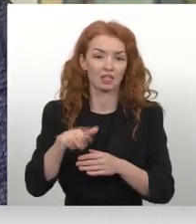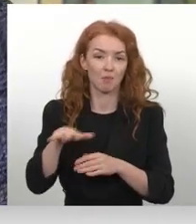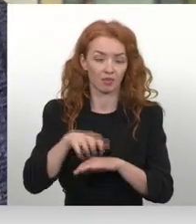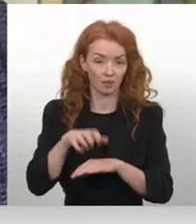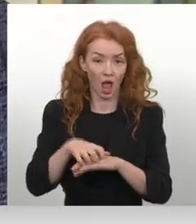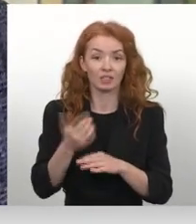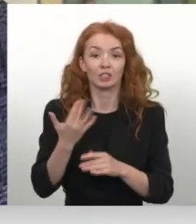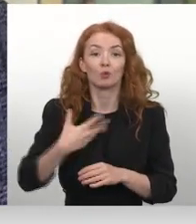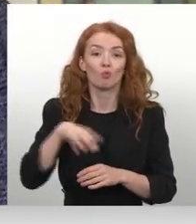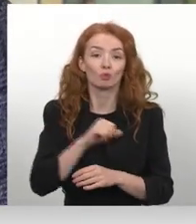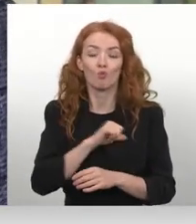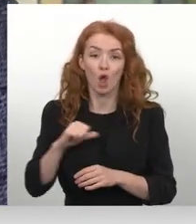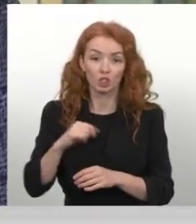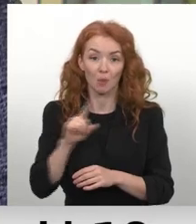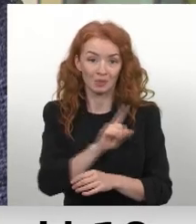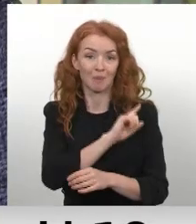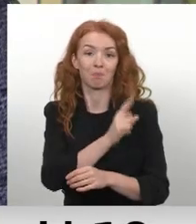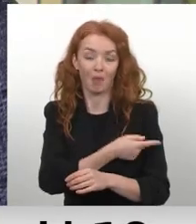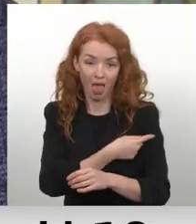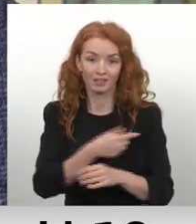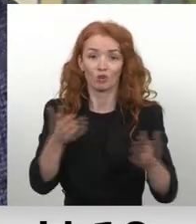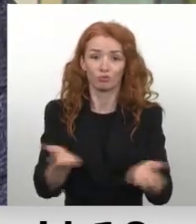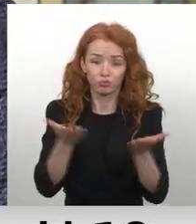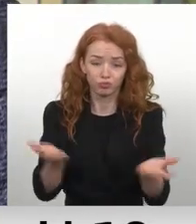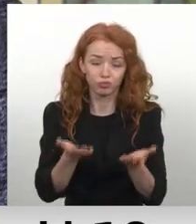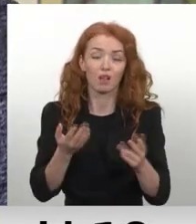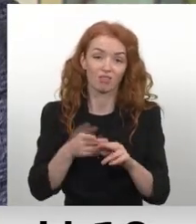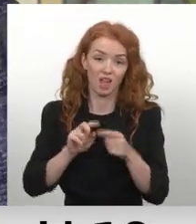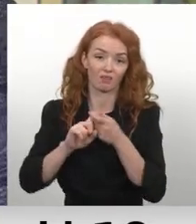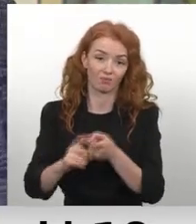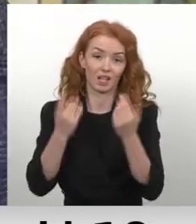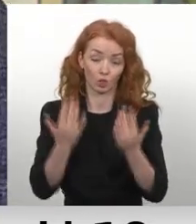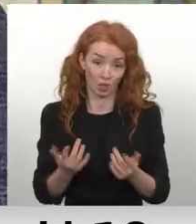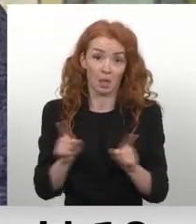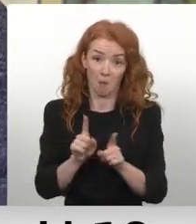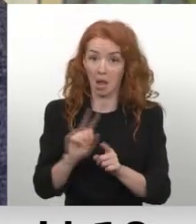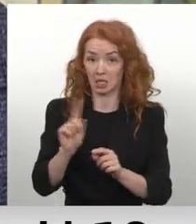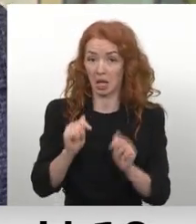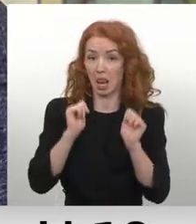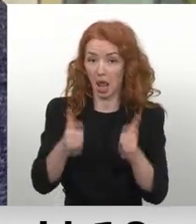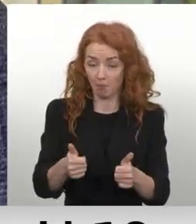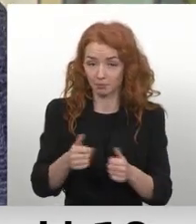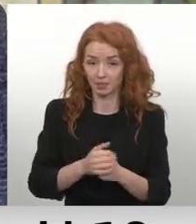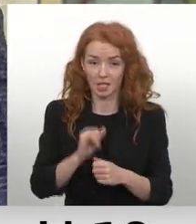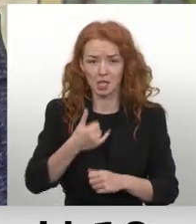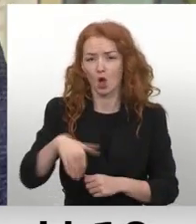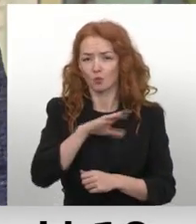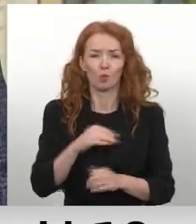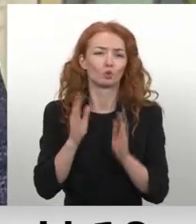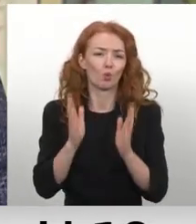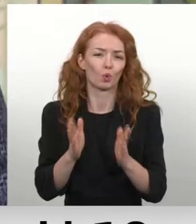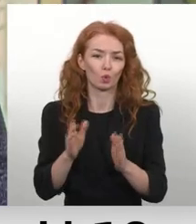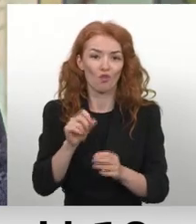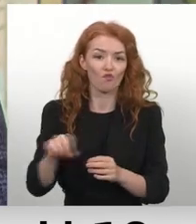un iniciatīva to darīt, tik arī tas rezultāts arī ir, kas arī šobrīd jau ir gana labs. Un tātad, ja mums būtu vairāk